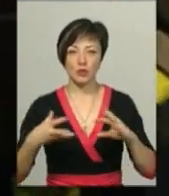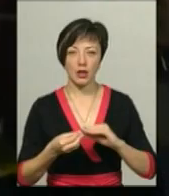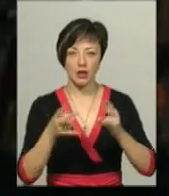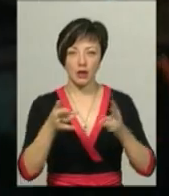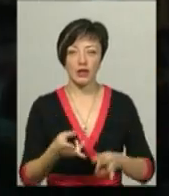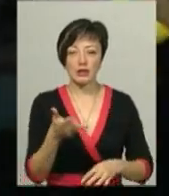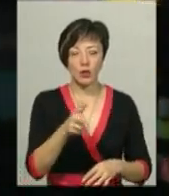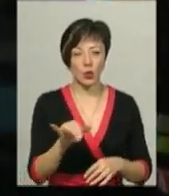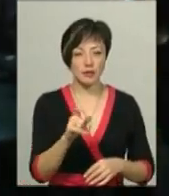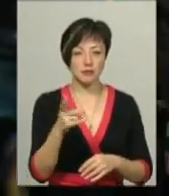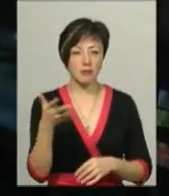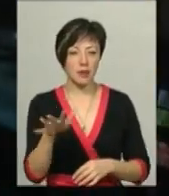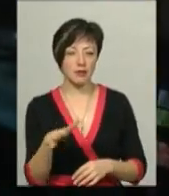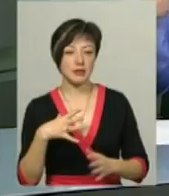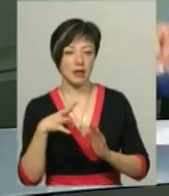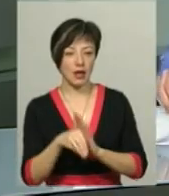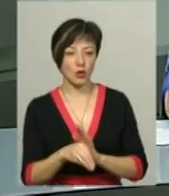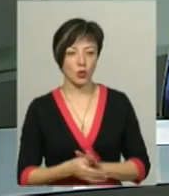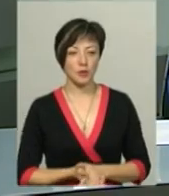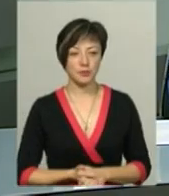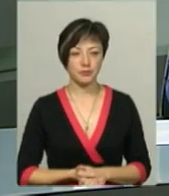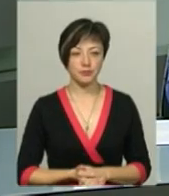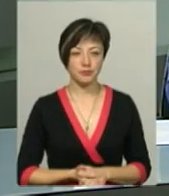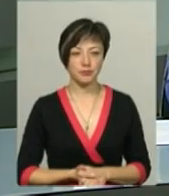із п'яти пасажирів загинули.